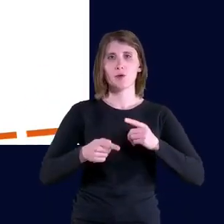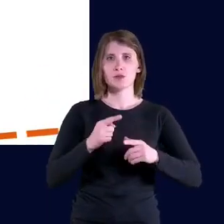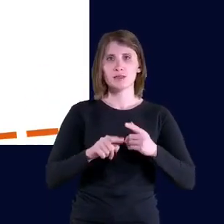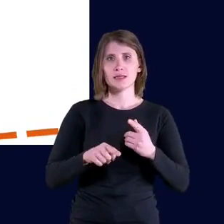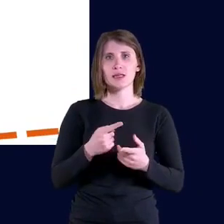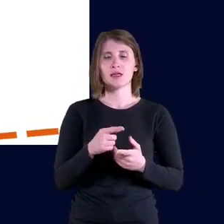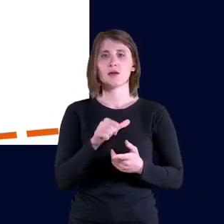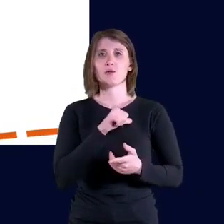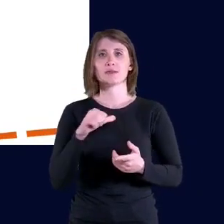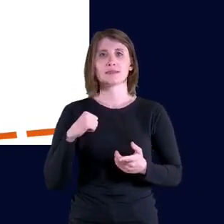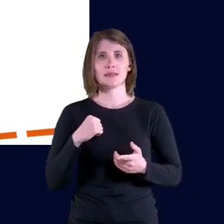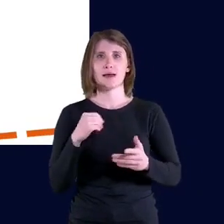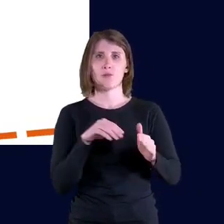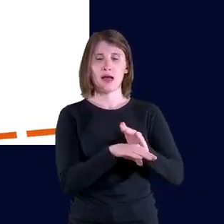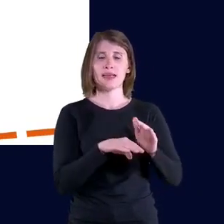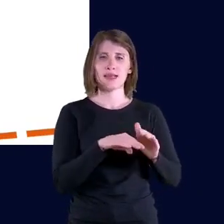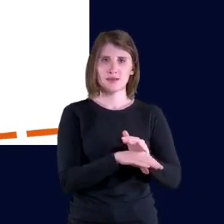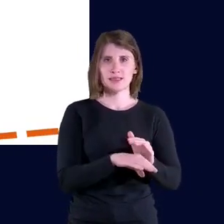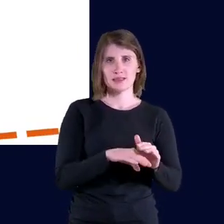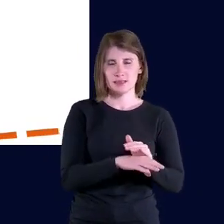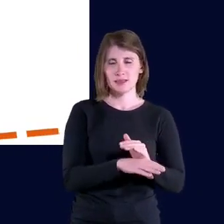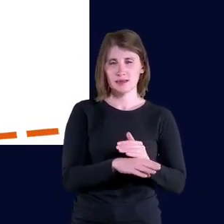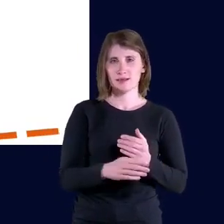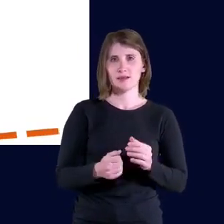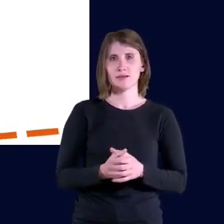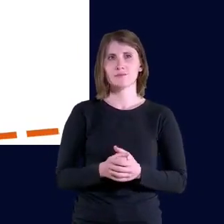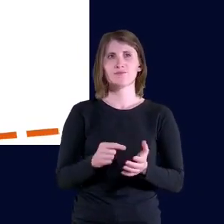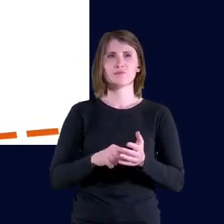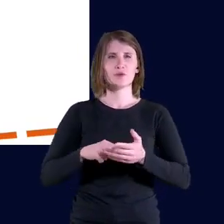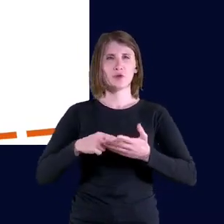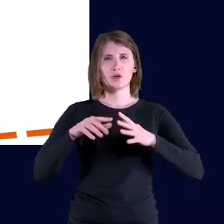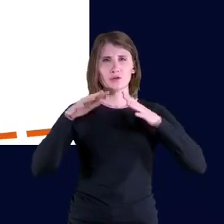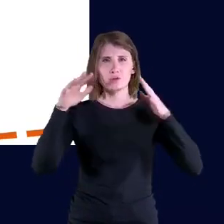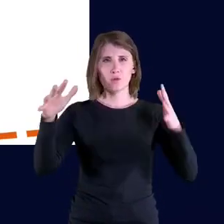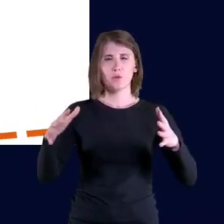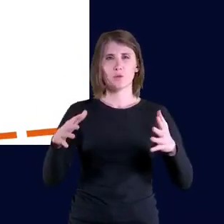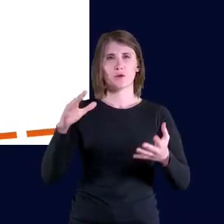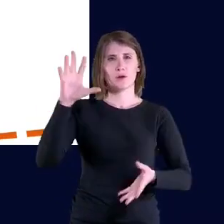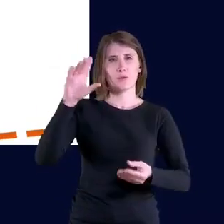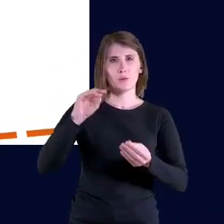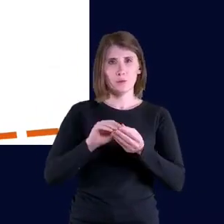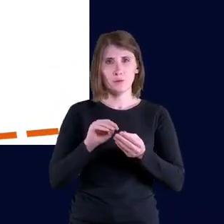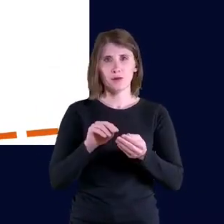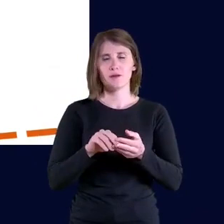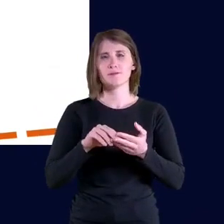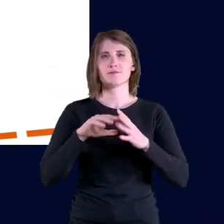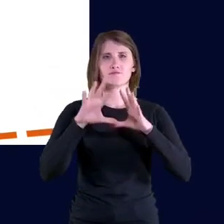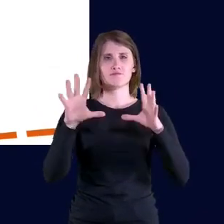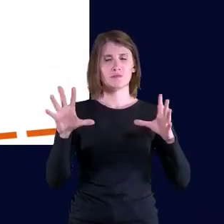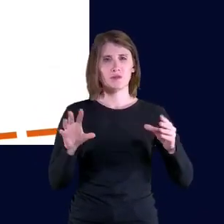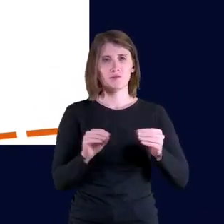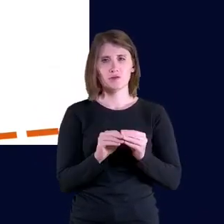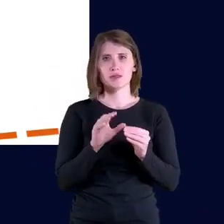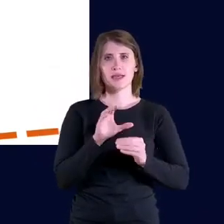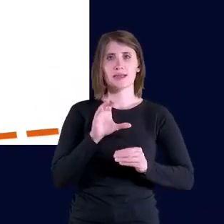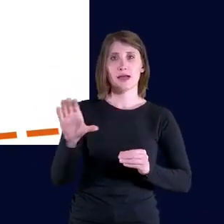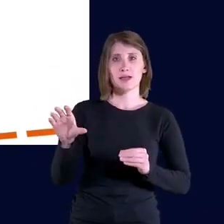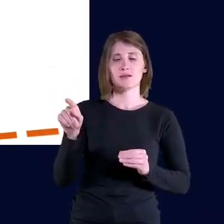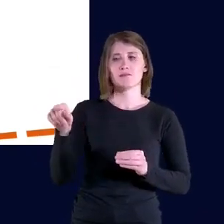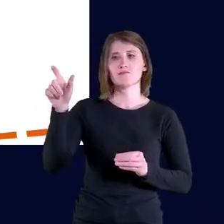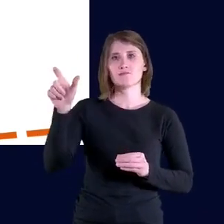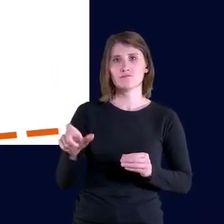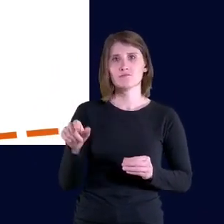samo archiwizacyjnej jest to kompleksowy Zestaw Danych o tym co co